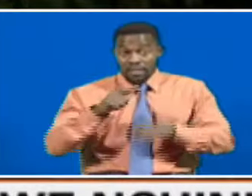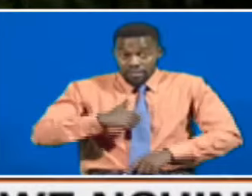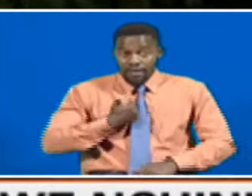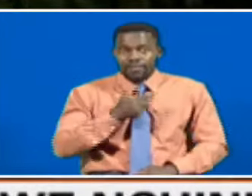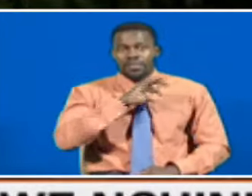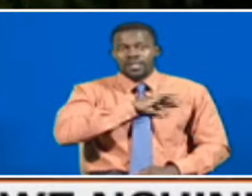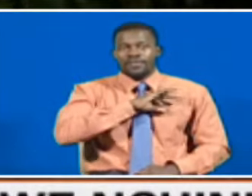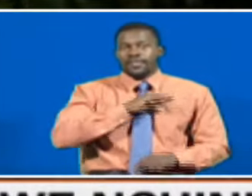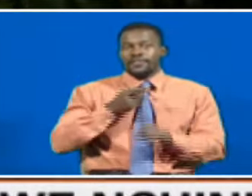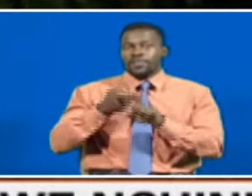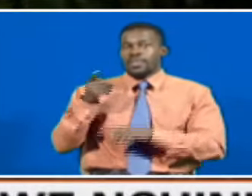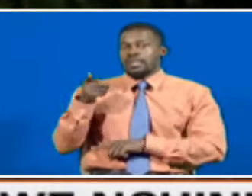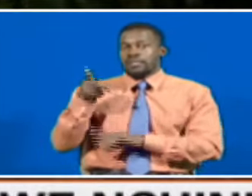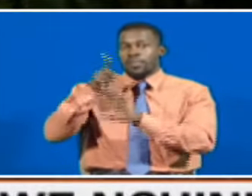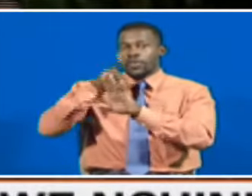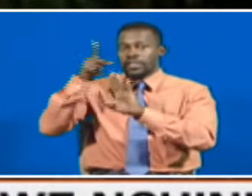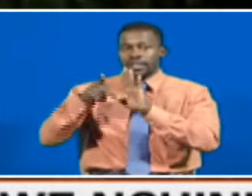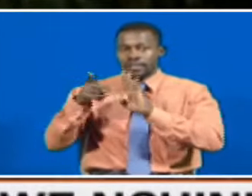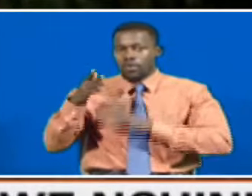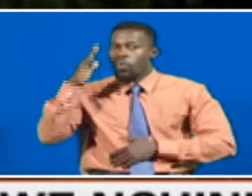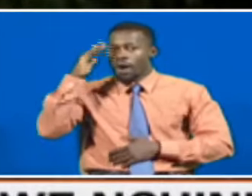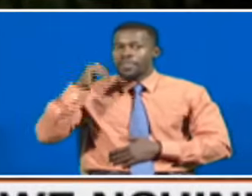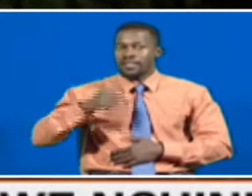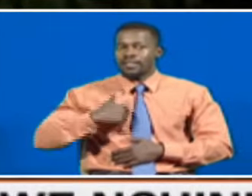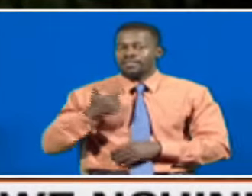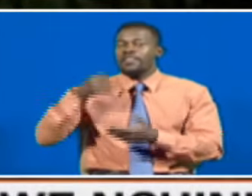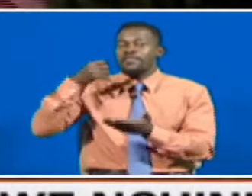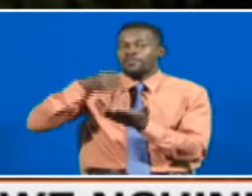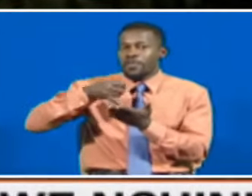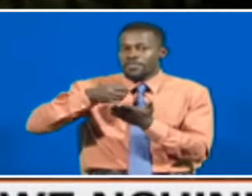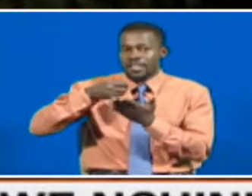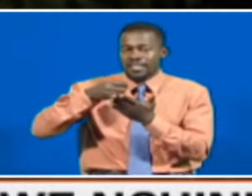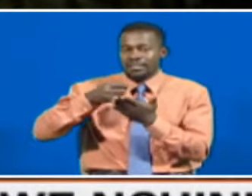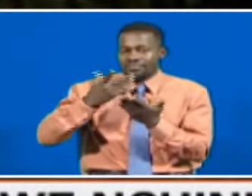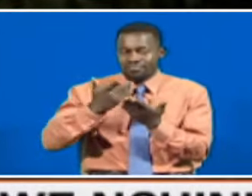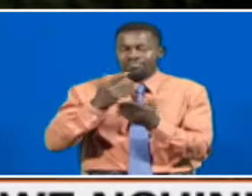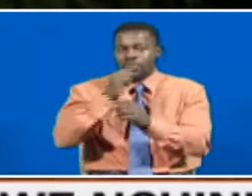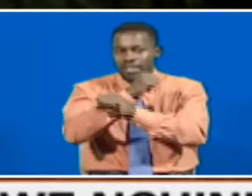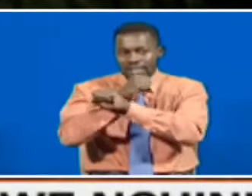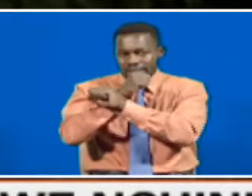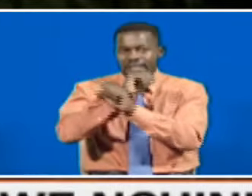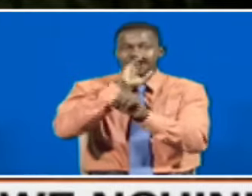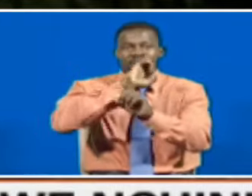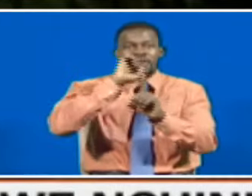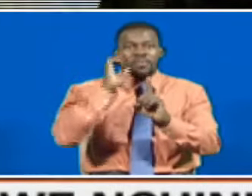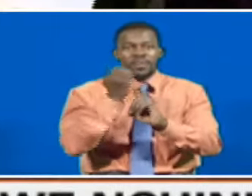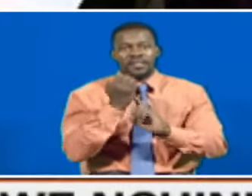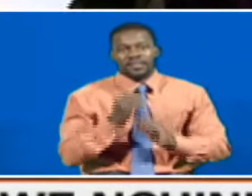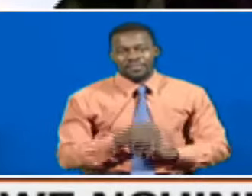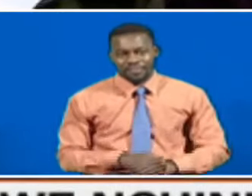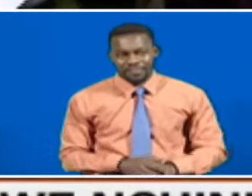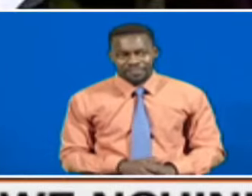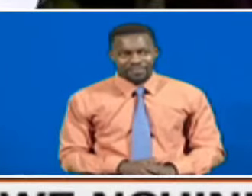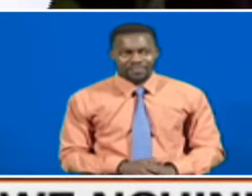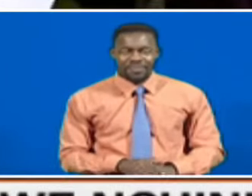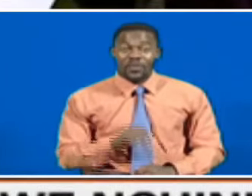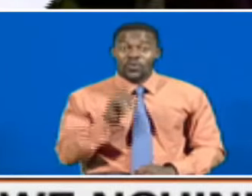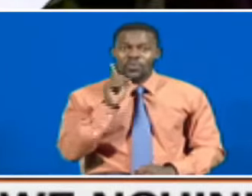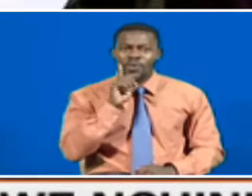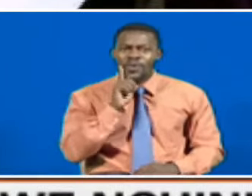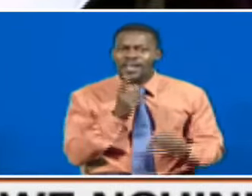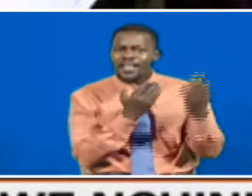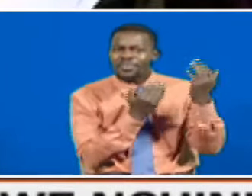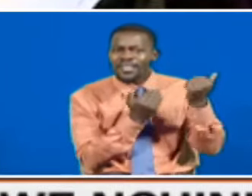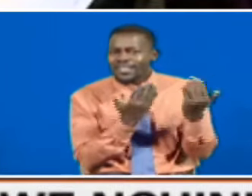wa kuchangia pahali ya kukimbia mazingira ambao iko wasafi. Yeah. Muda wako bora kesho unatarajia uwe